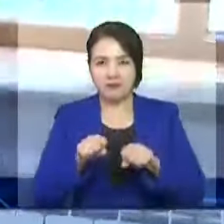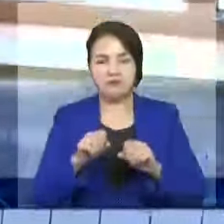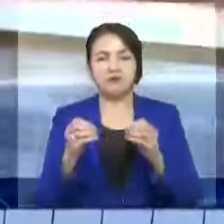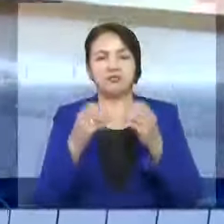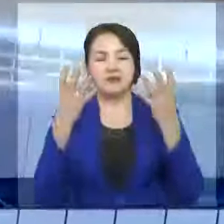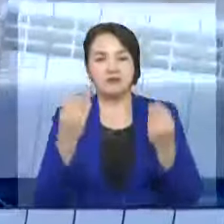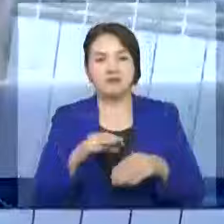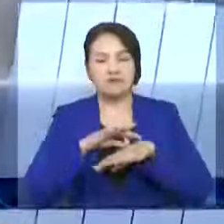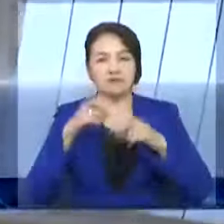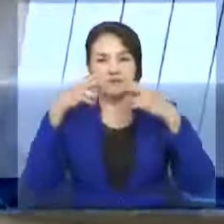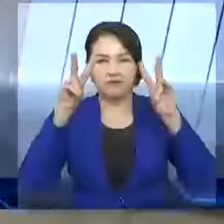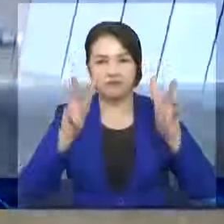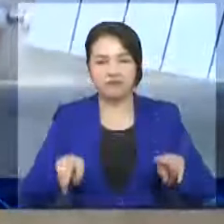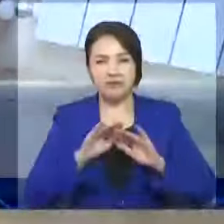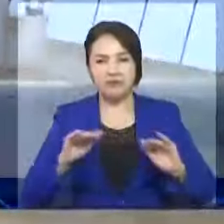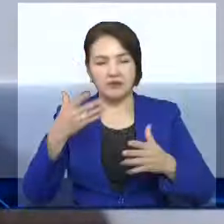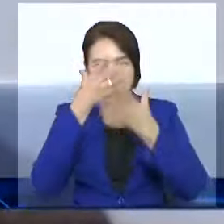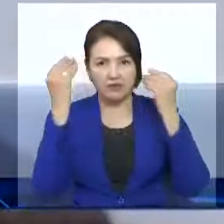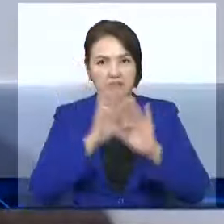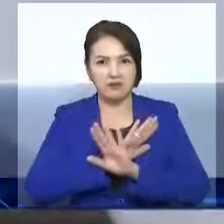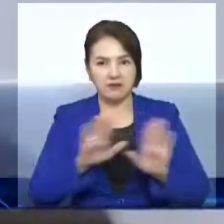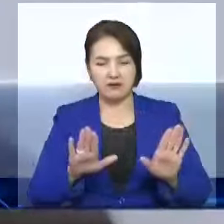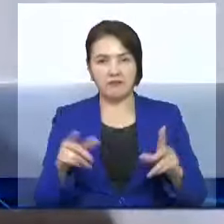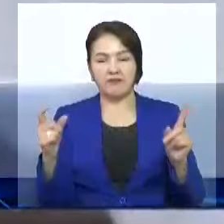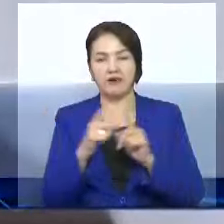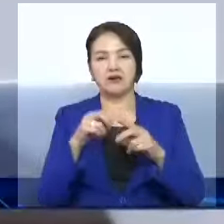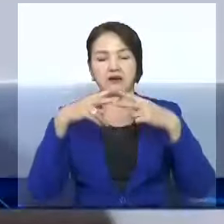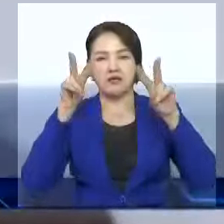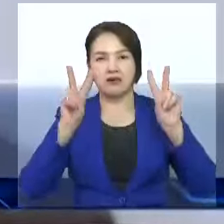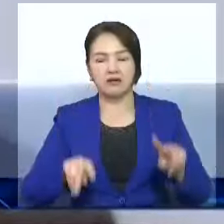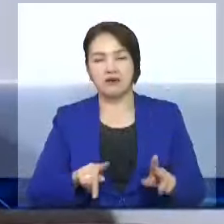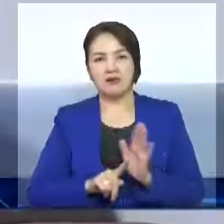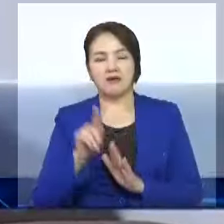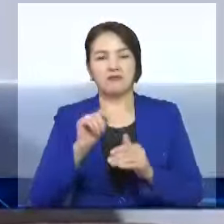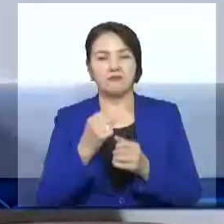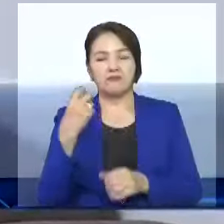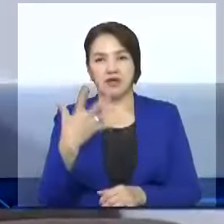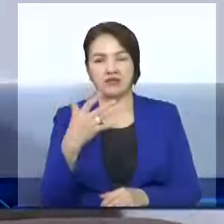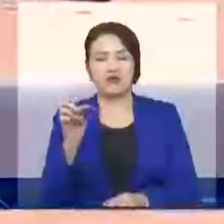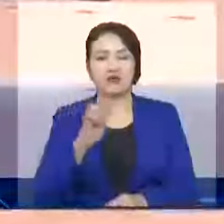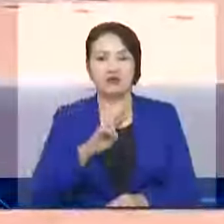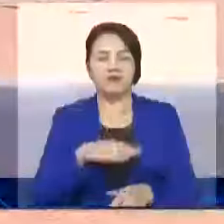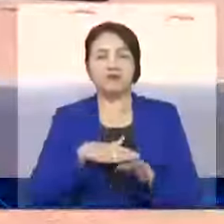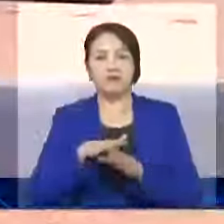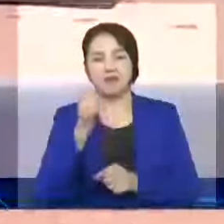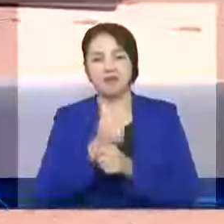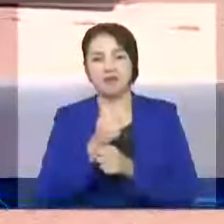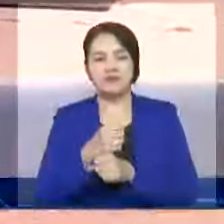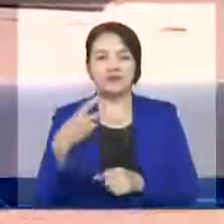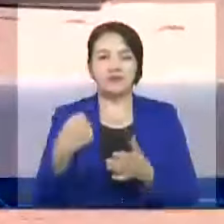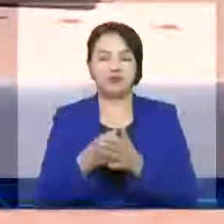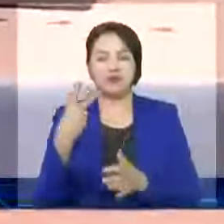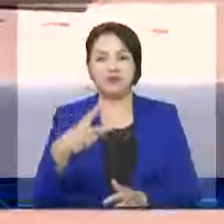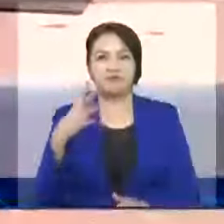10 дней, проведенных в лагере, для детей были незабываемыми. К слову, лагерь начал свою работу 5 июня. Он будет работать до